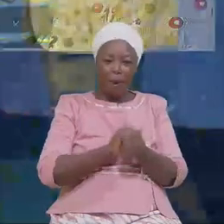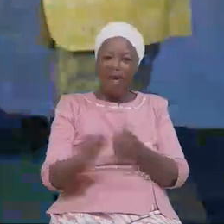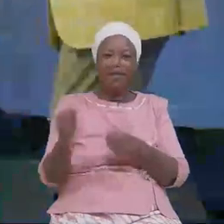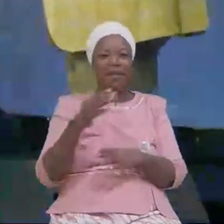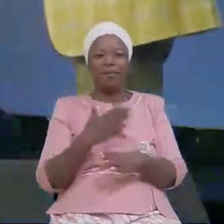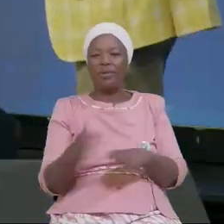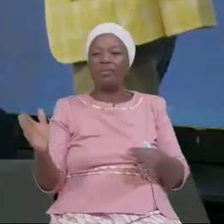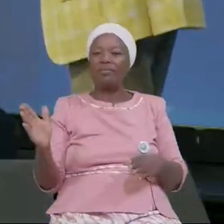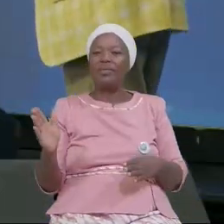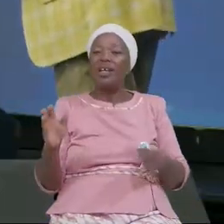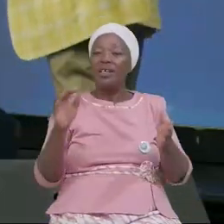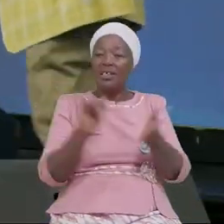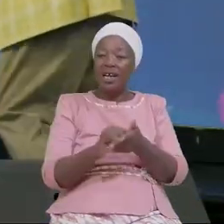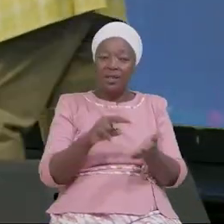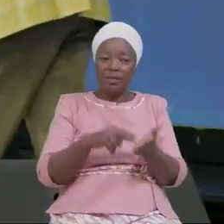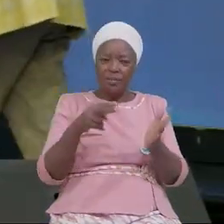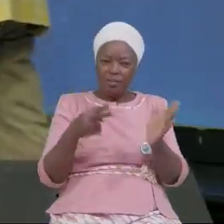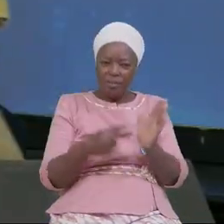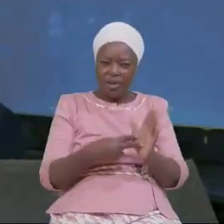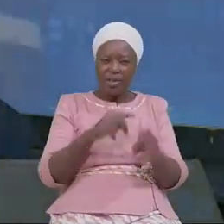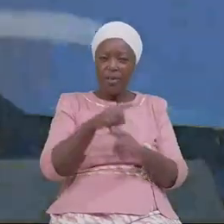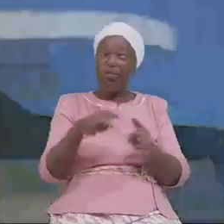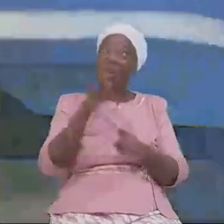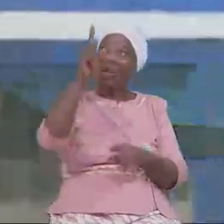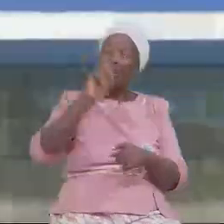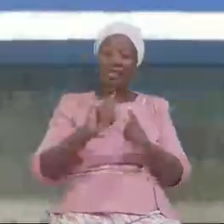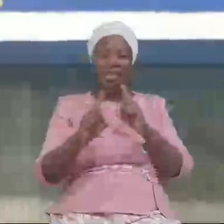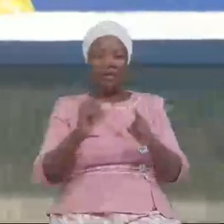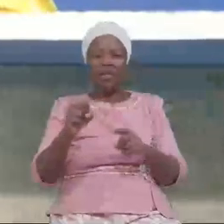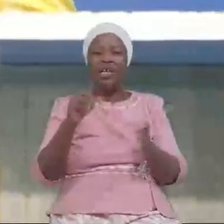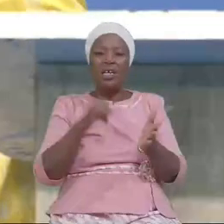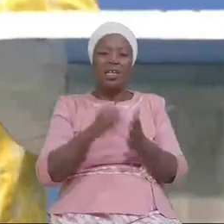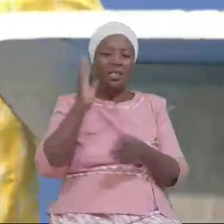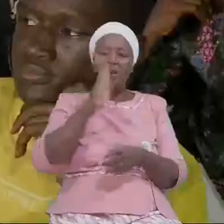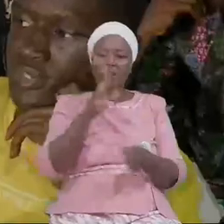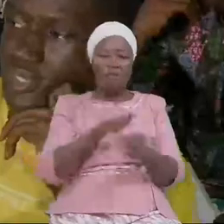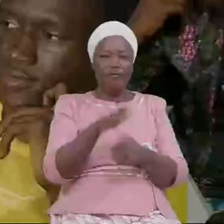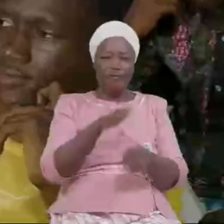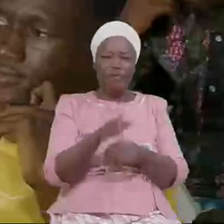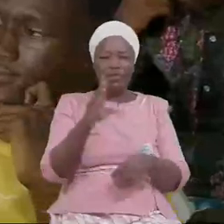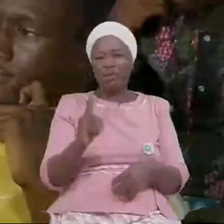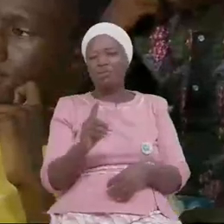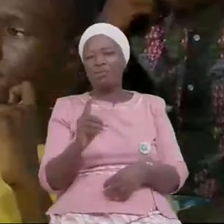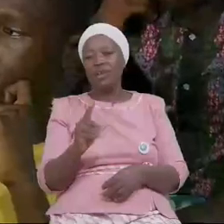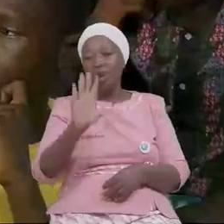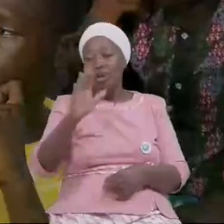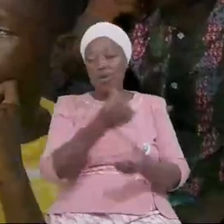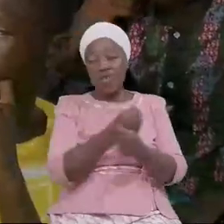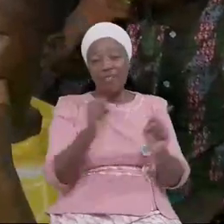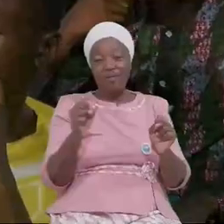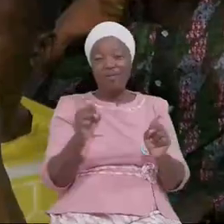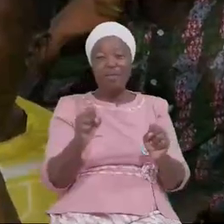passeront pas. Cela veut dire que quand il parle, ce sera accompli. Votre salut